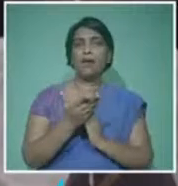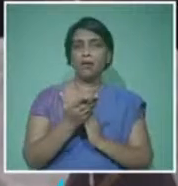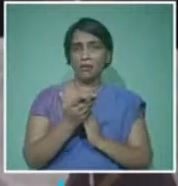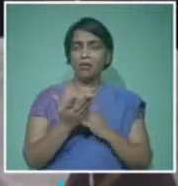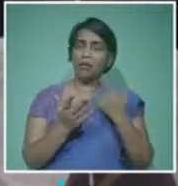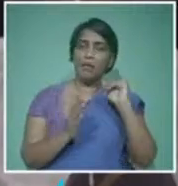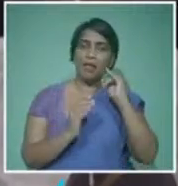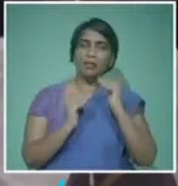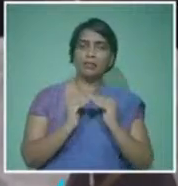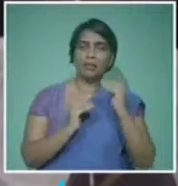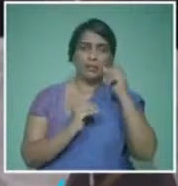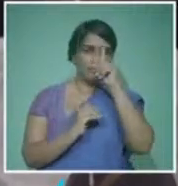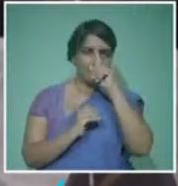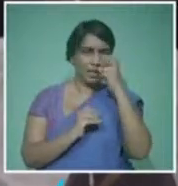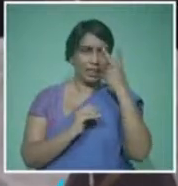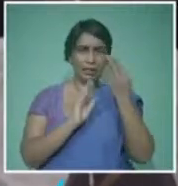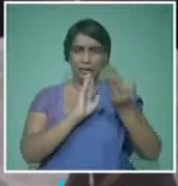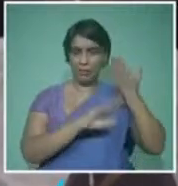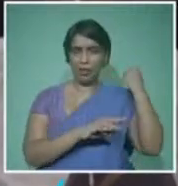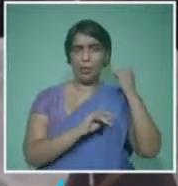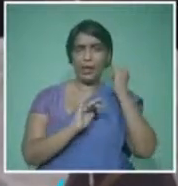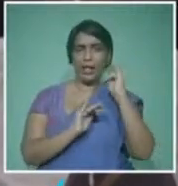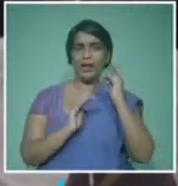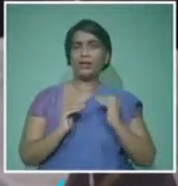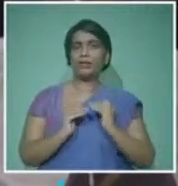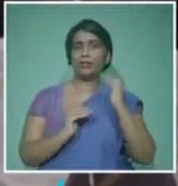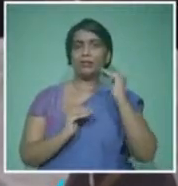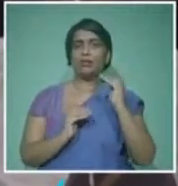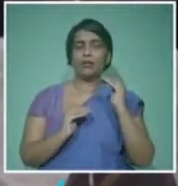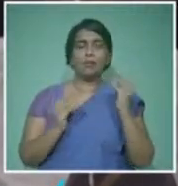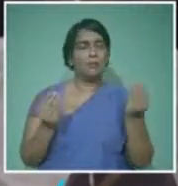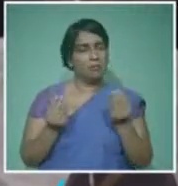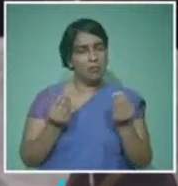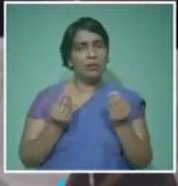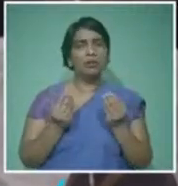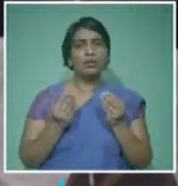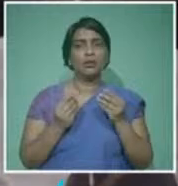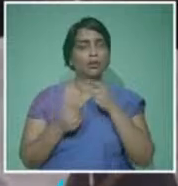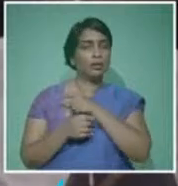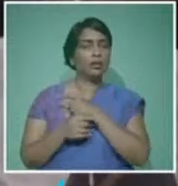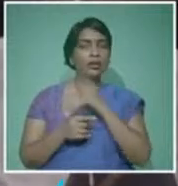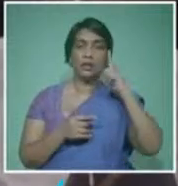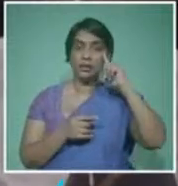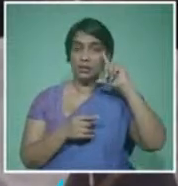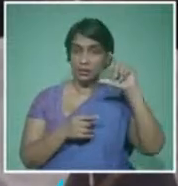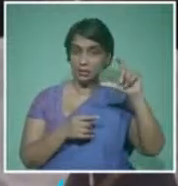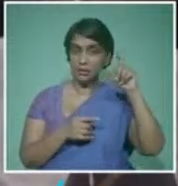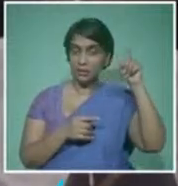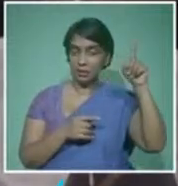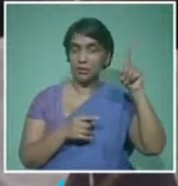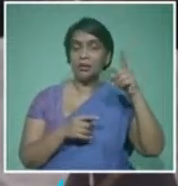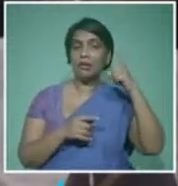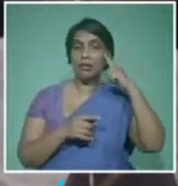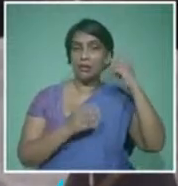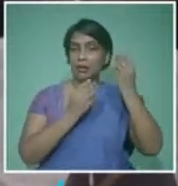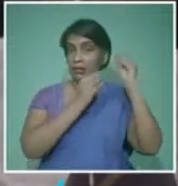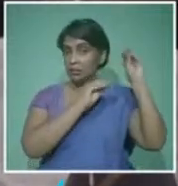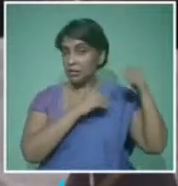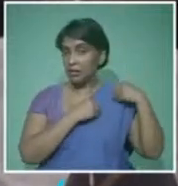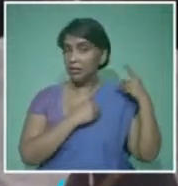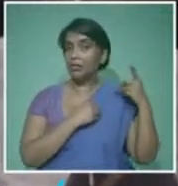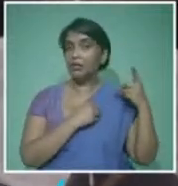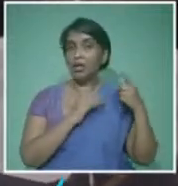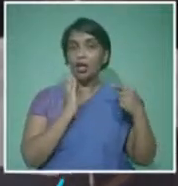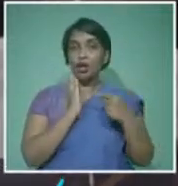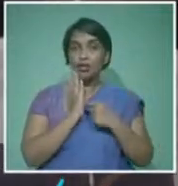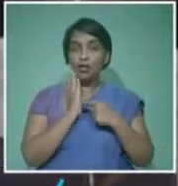පාර 60ක් කළේ දැන් මාස දෙකකට විතර කලින්. ඒකත් ප්‍රමාණවත් නෑ. ඒ නිසා තමයි අර චීන මහජන සමූහ හඬුවෙන් ලැබෙන